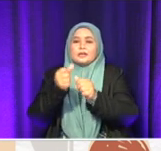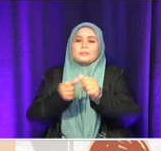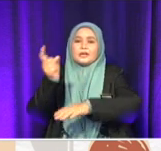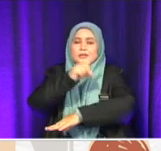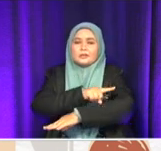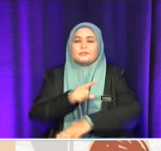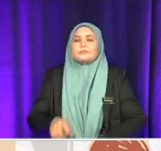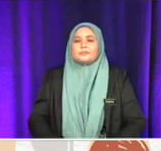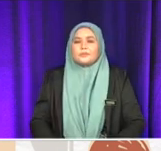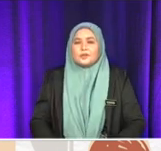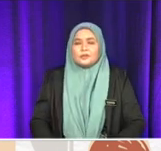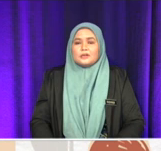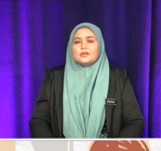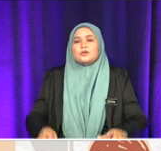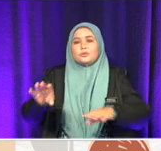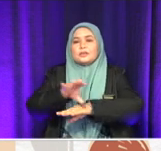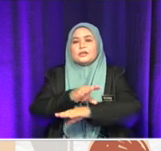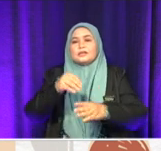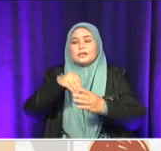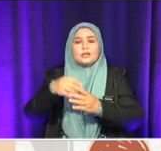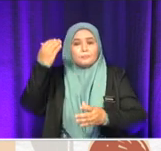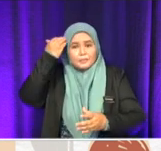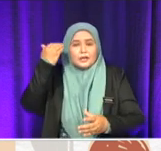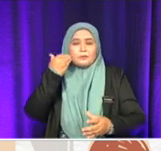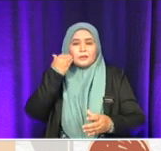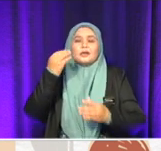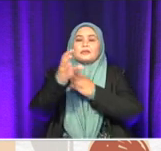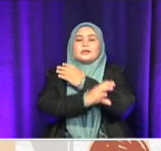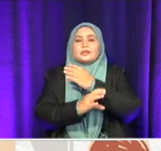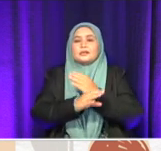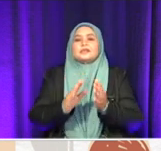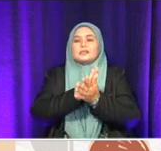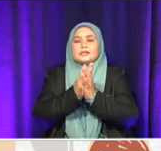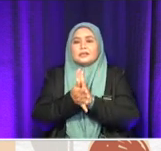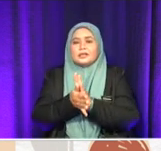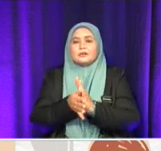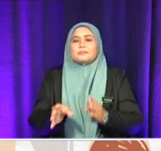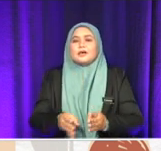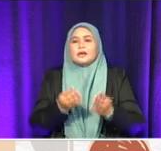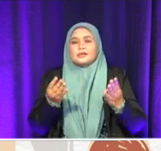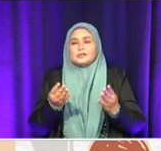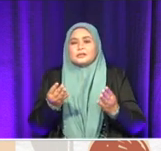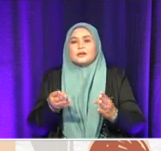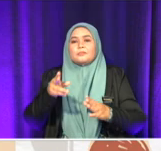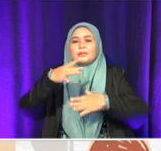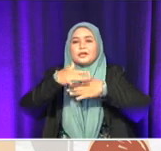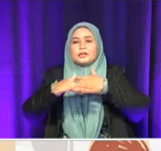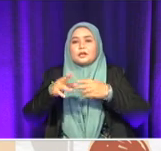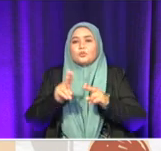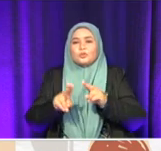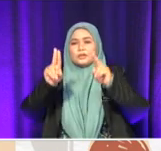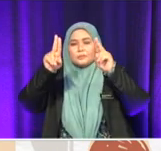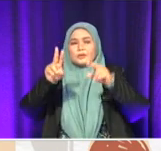digunakan dalam mahkamah negeri dan dijadikan bahasa pengantar utama